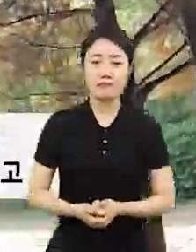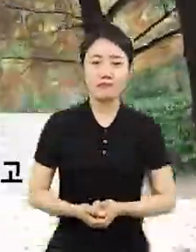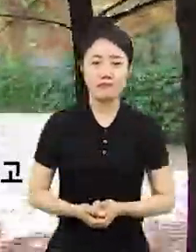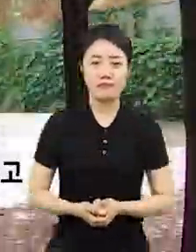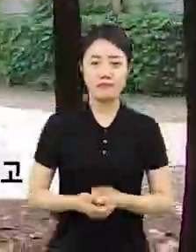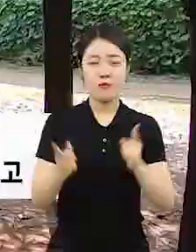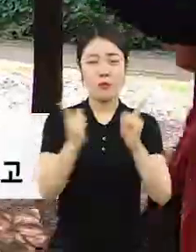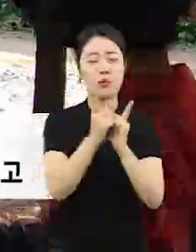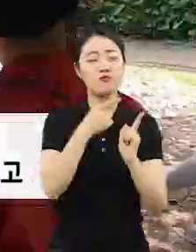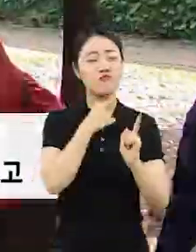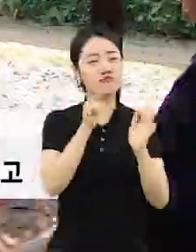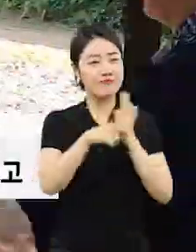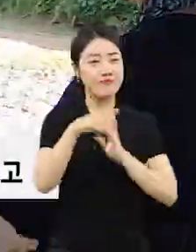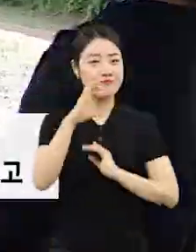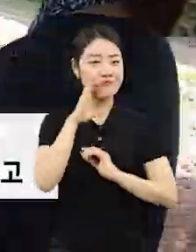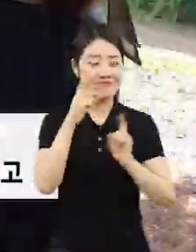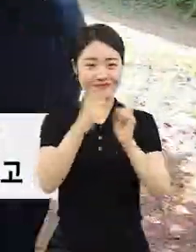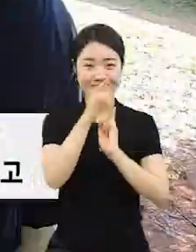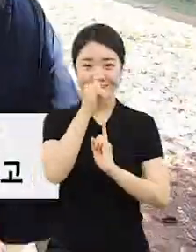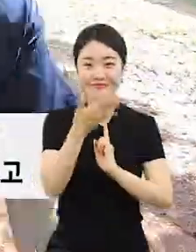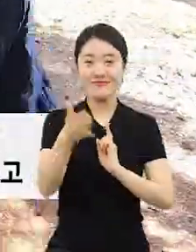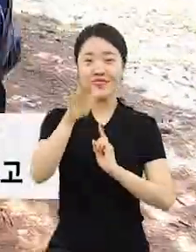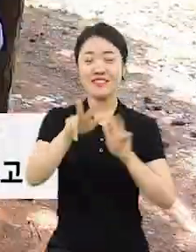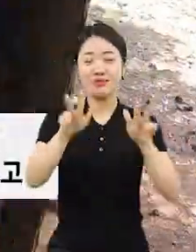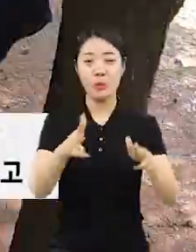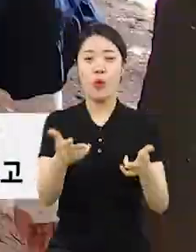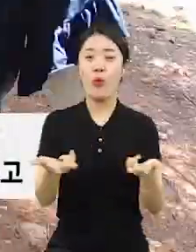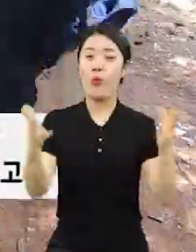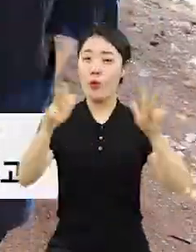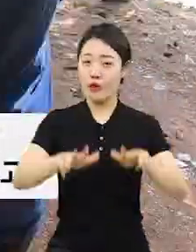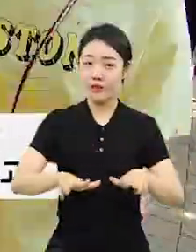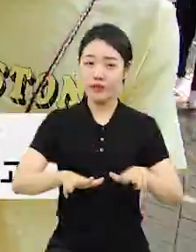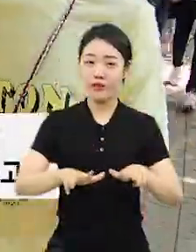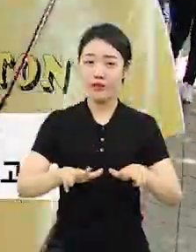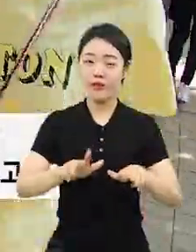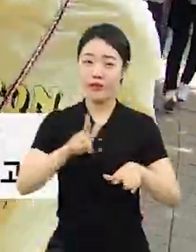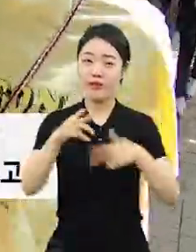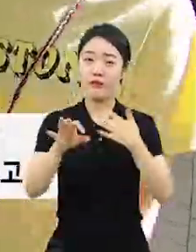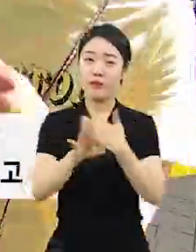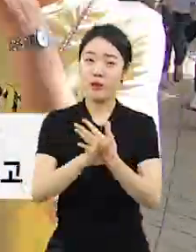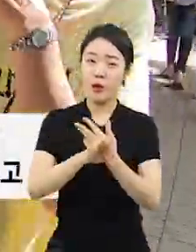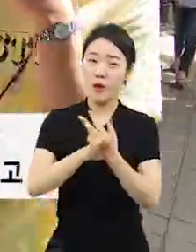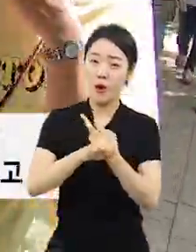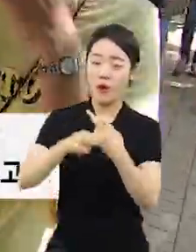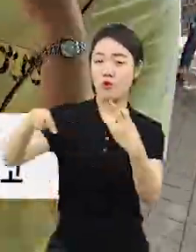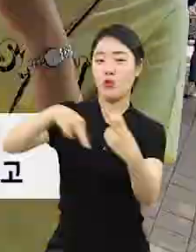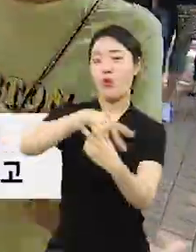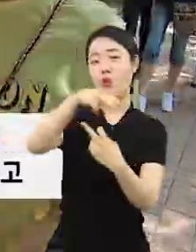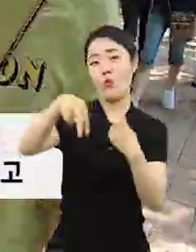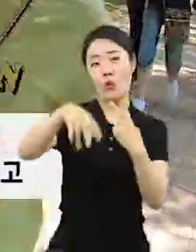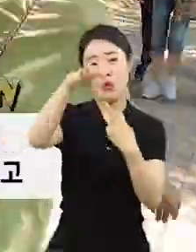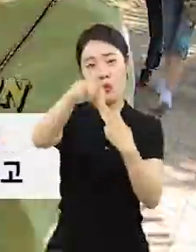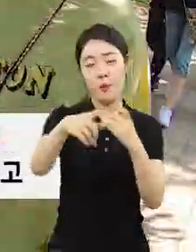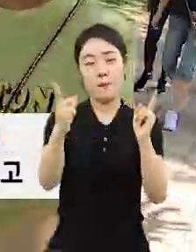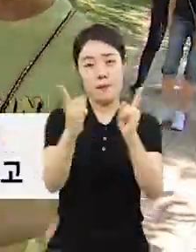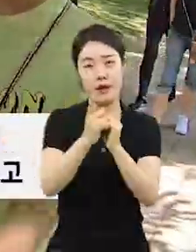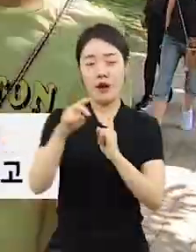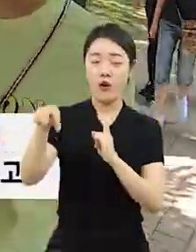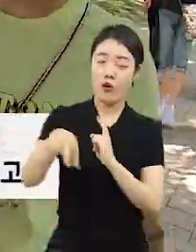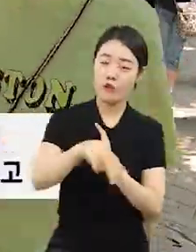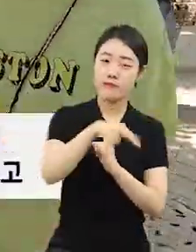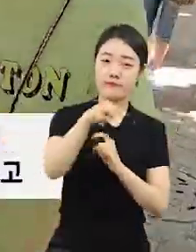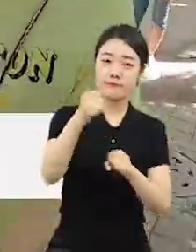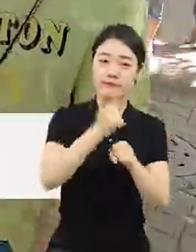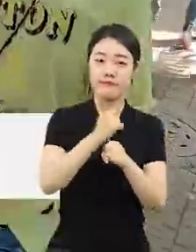이제 만나고 싶으면 커피숍에서 만났는데 이제는 공원이나 이제 원적산 둘레길에서 만나고